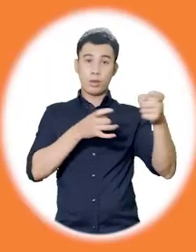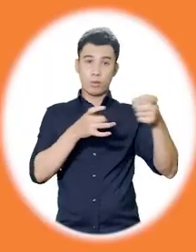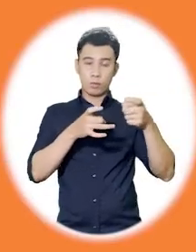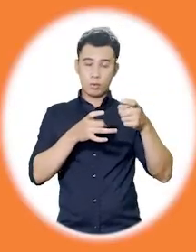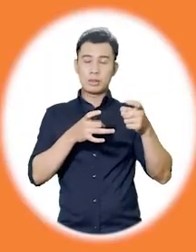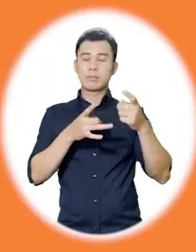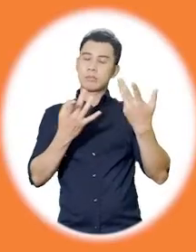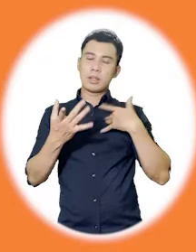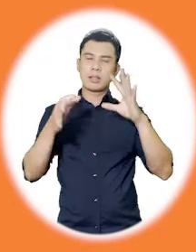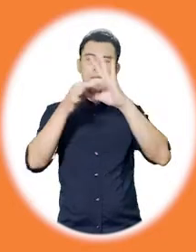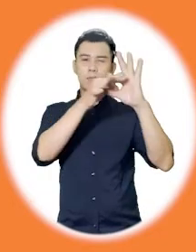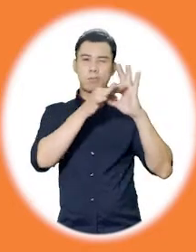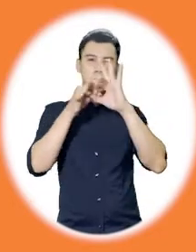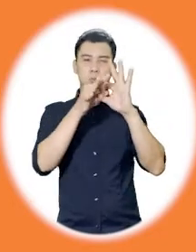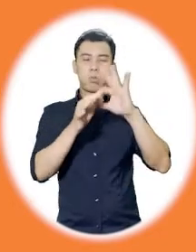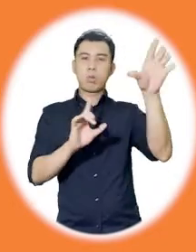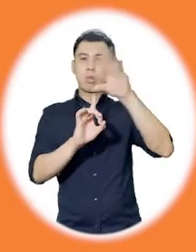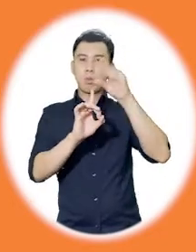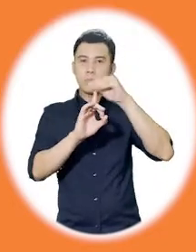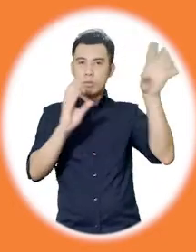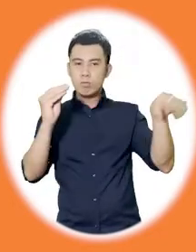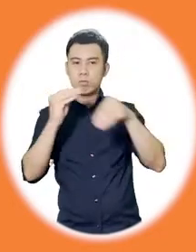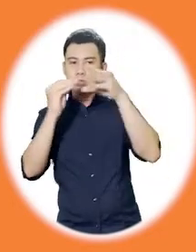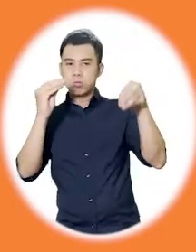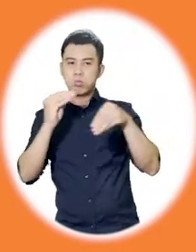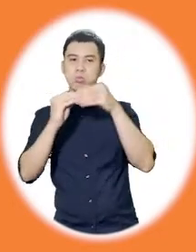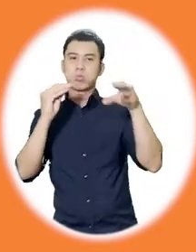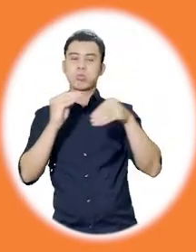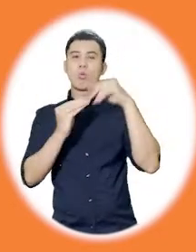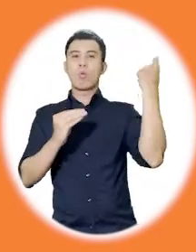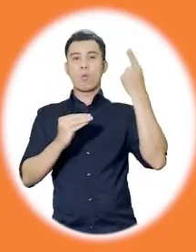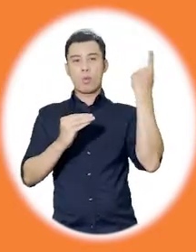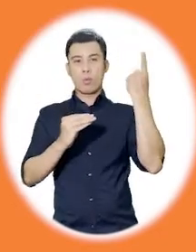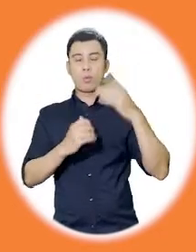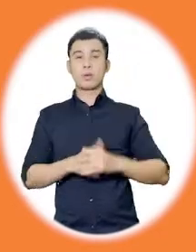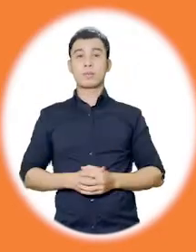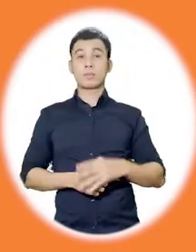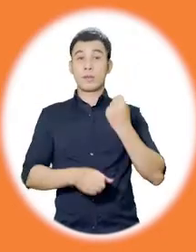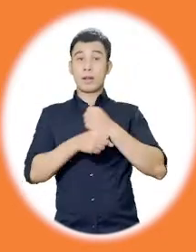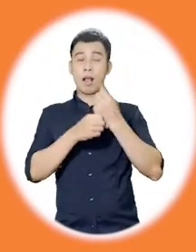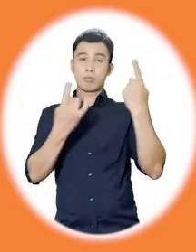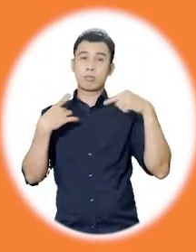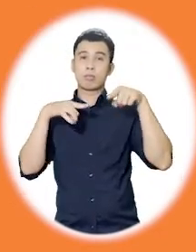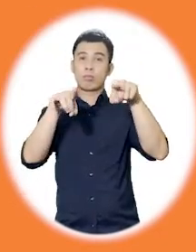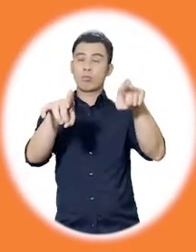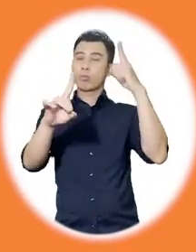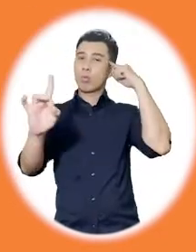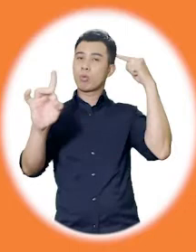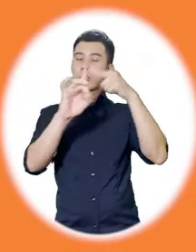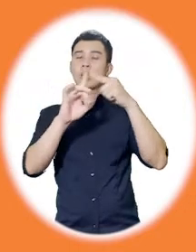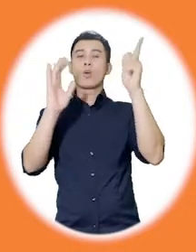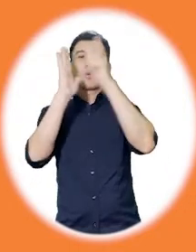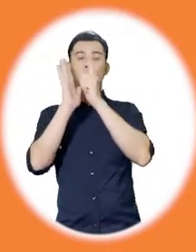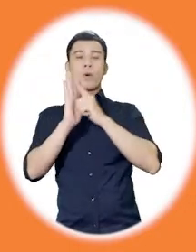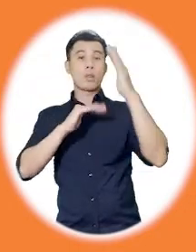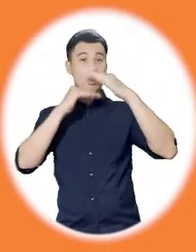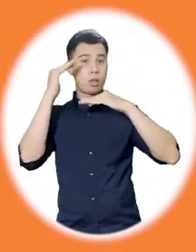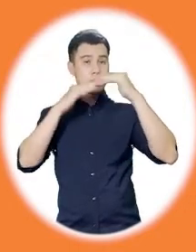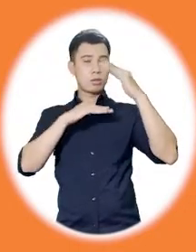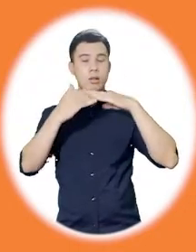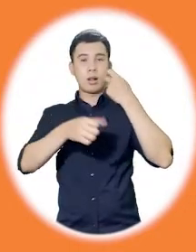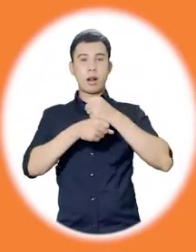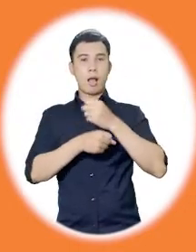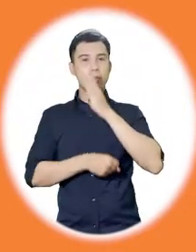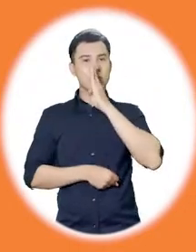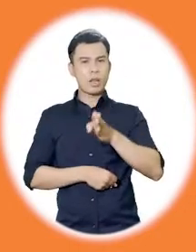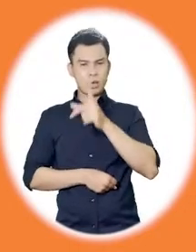Điều phối và quản trị điều phối là khi các chức năng gắn bó chặt chẽ, thường xuyên cung cấp thông tin và bổ sung cho nhau. Các chức năng được thực hiện đồng thời